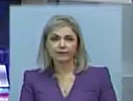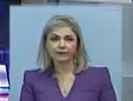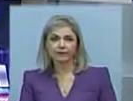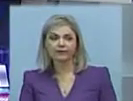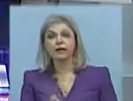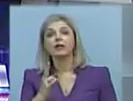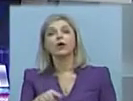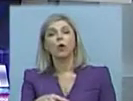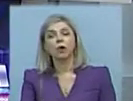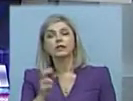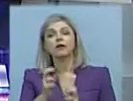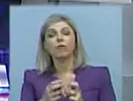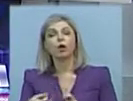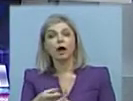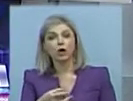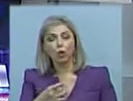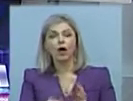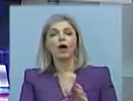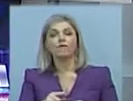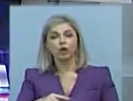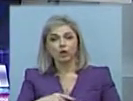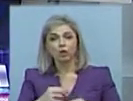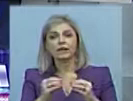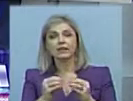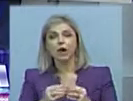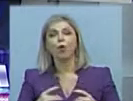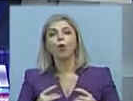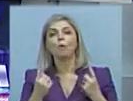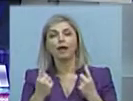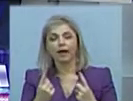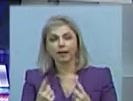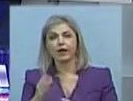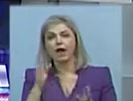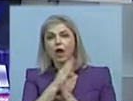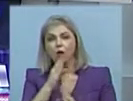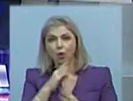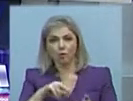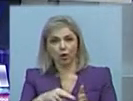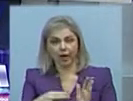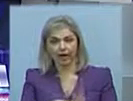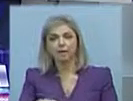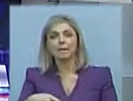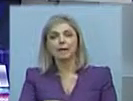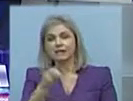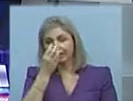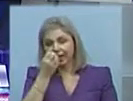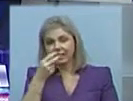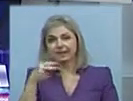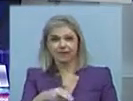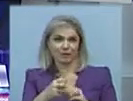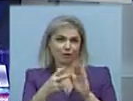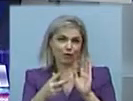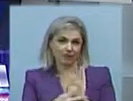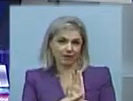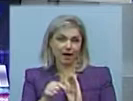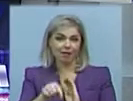У Миколаєві в Заводському районі фінішує 10-й ювілейний екопроект «Міські квіти. Літо-2018». В цьому році у